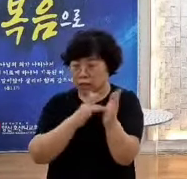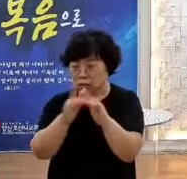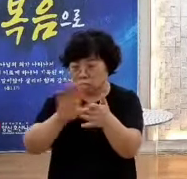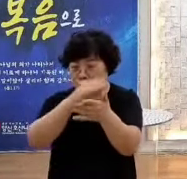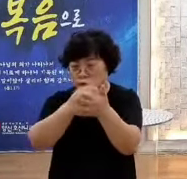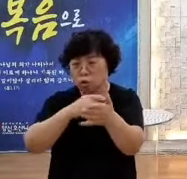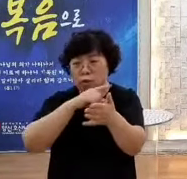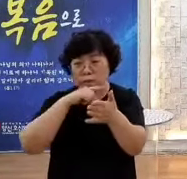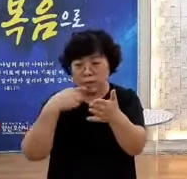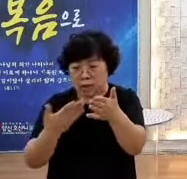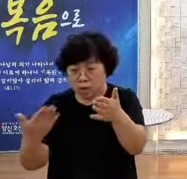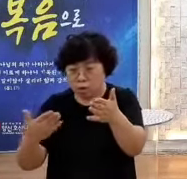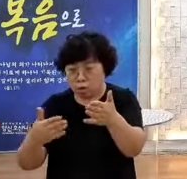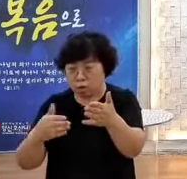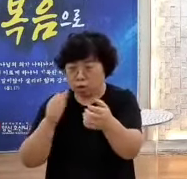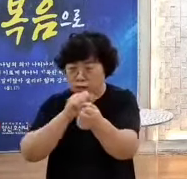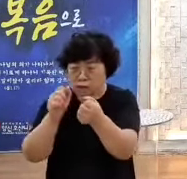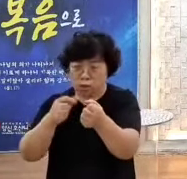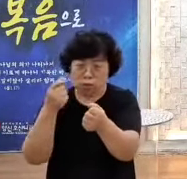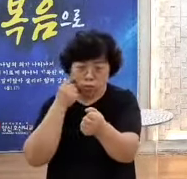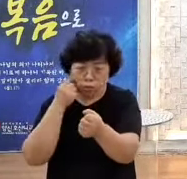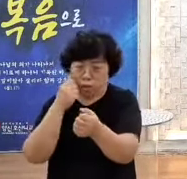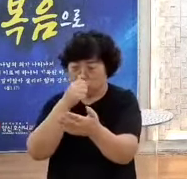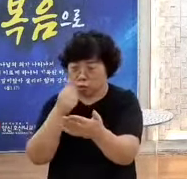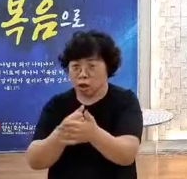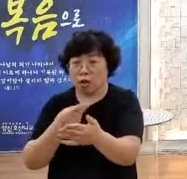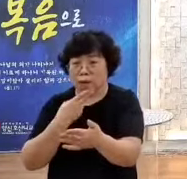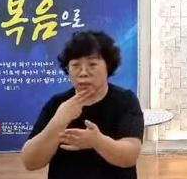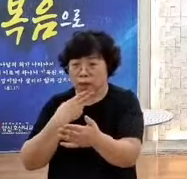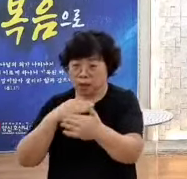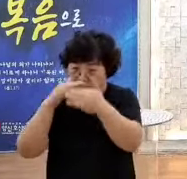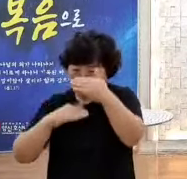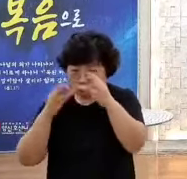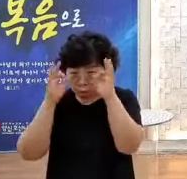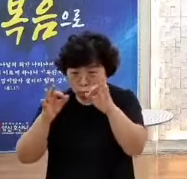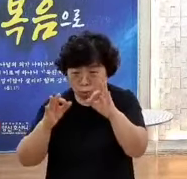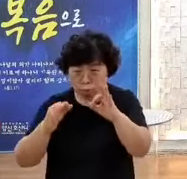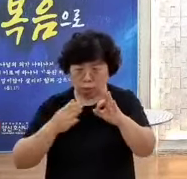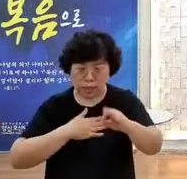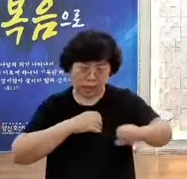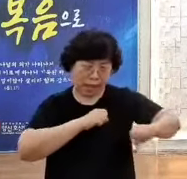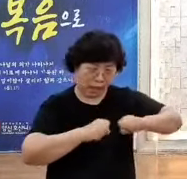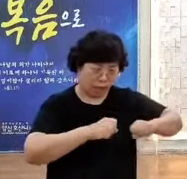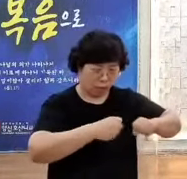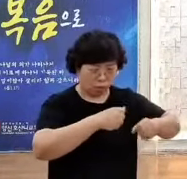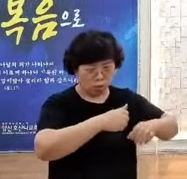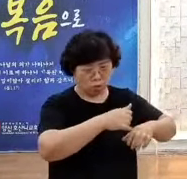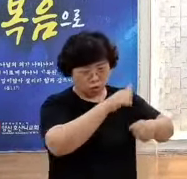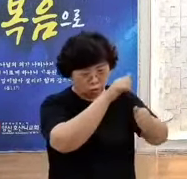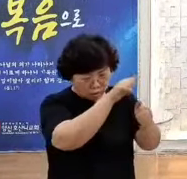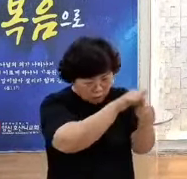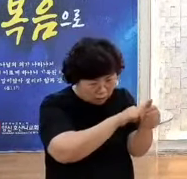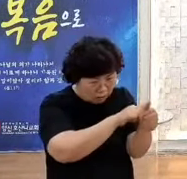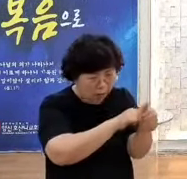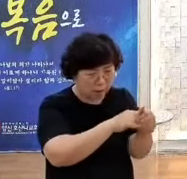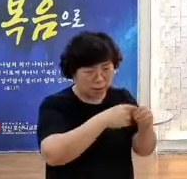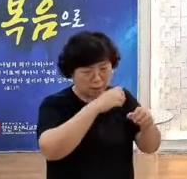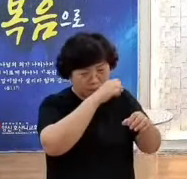문제가, 예수님을 통해서 내 모든 죄가 다 사해 주셨구나. 이게 인격적으로